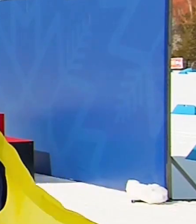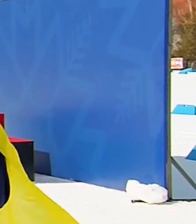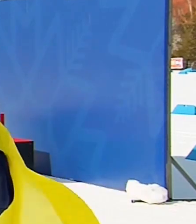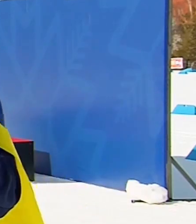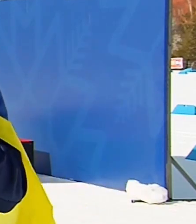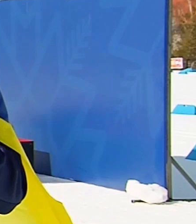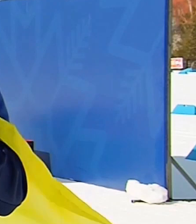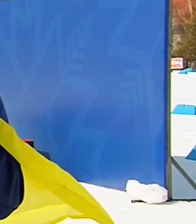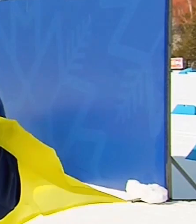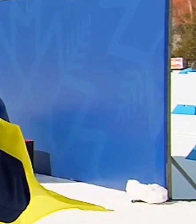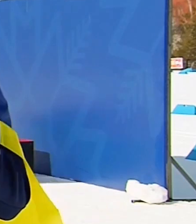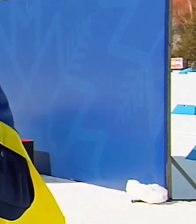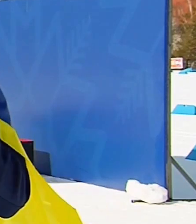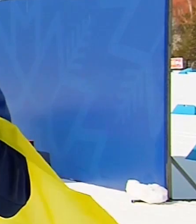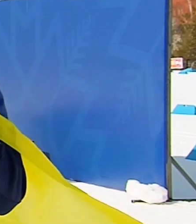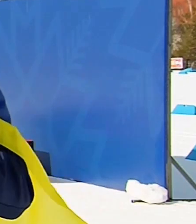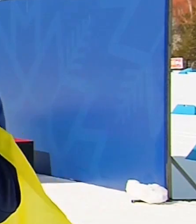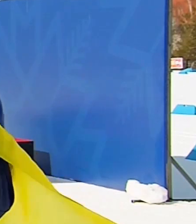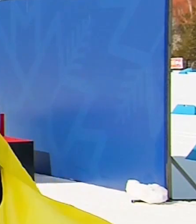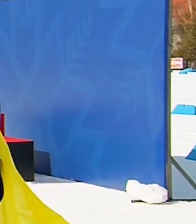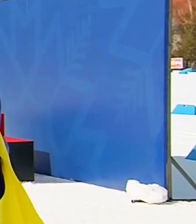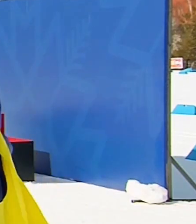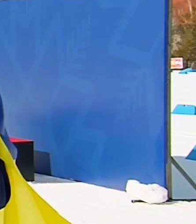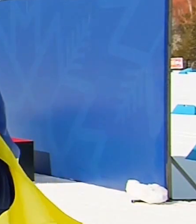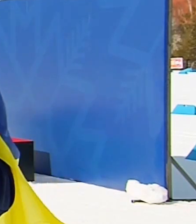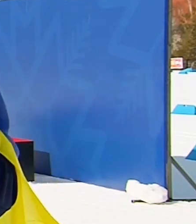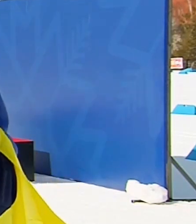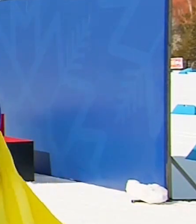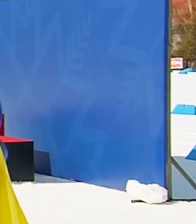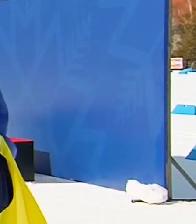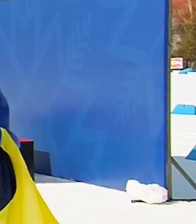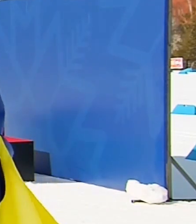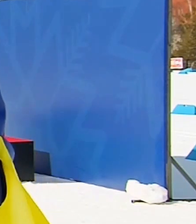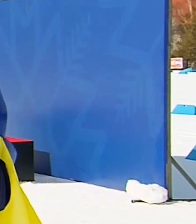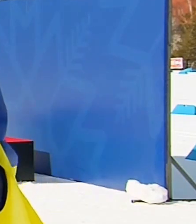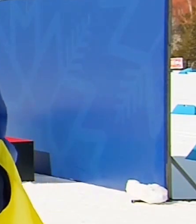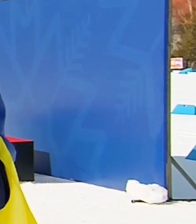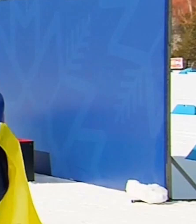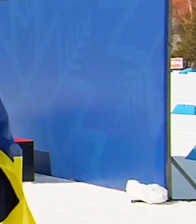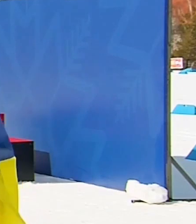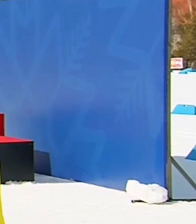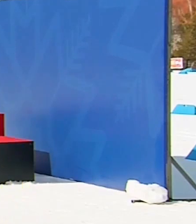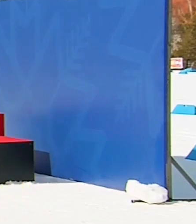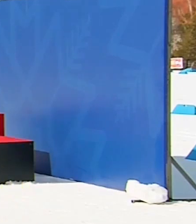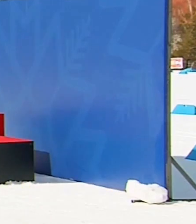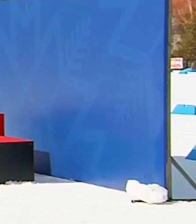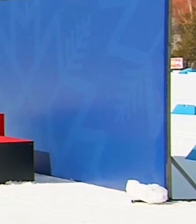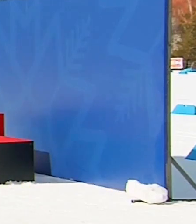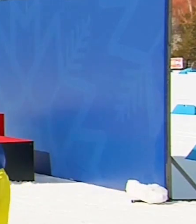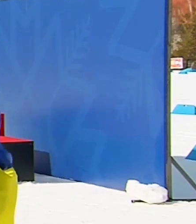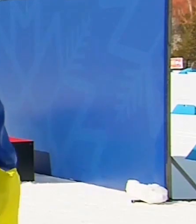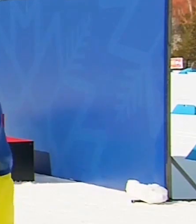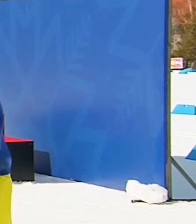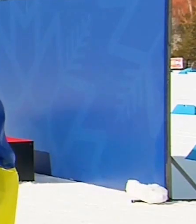хвилювався. Взяв більше впевненості в собі, додав швидкості, сили, я відчував, що я можу це